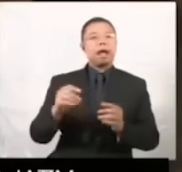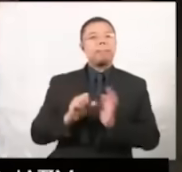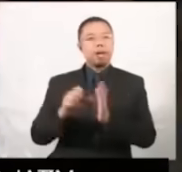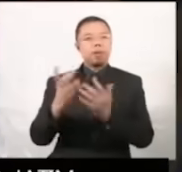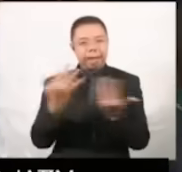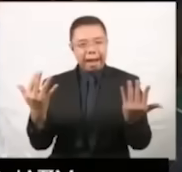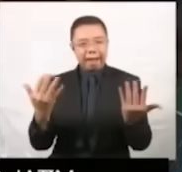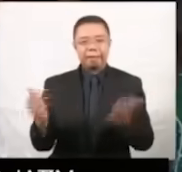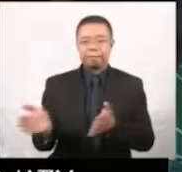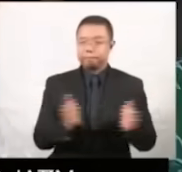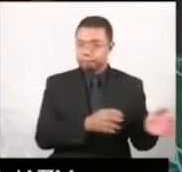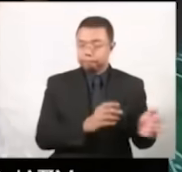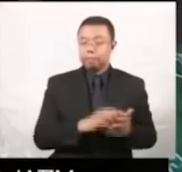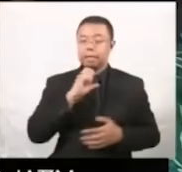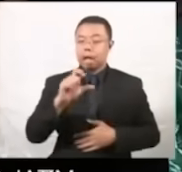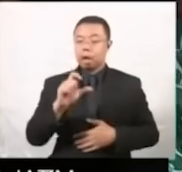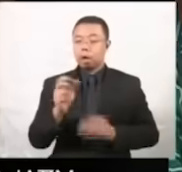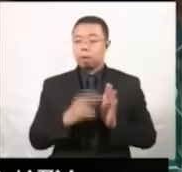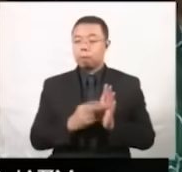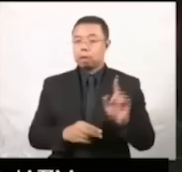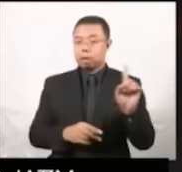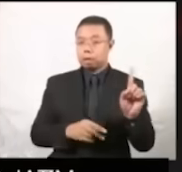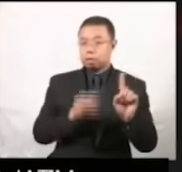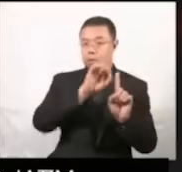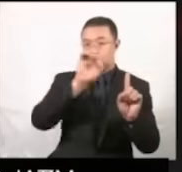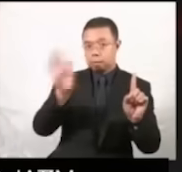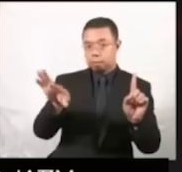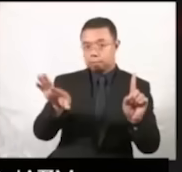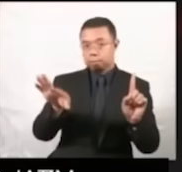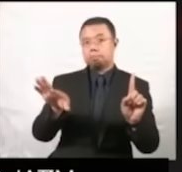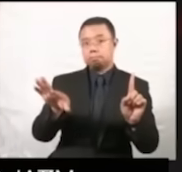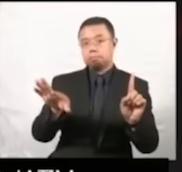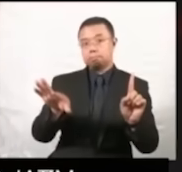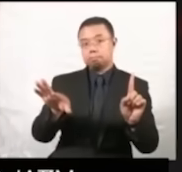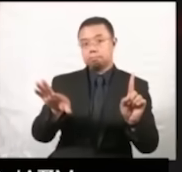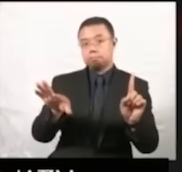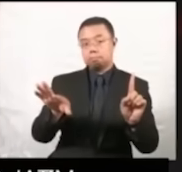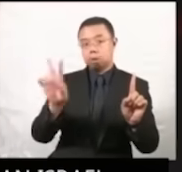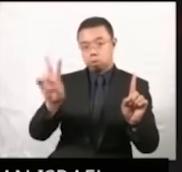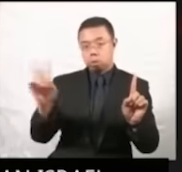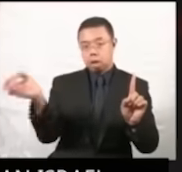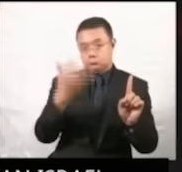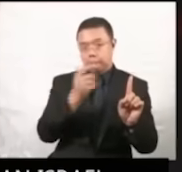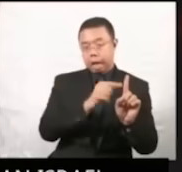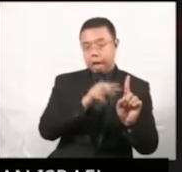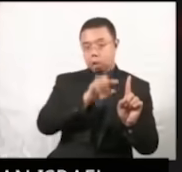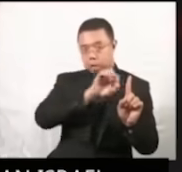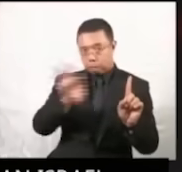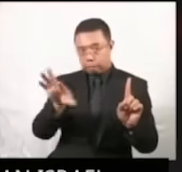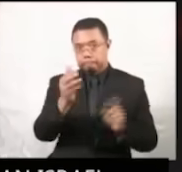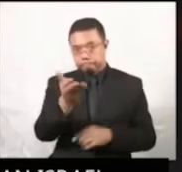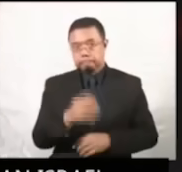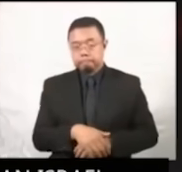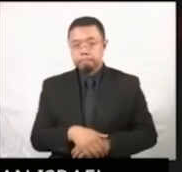kami persilakan kepada Pak Pasangan calon nomor urut mohon tenang hadirinoh mohon tenang berikutnya kami persilakan